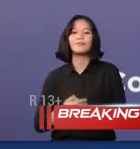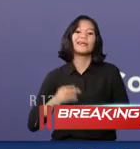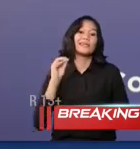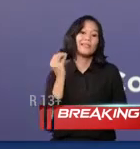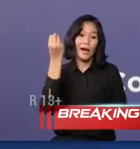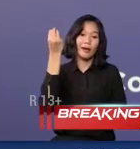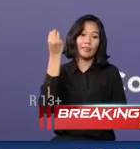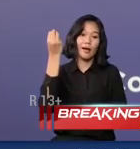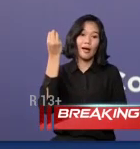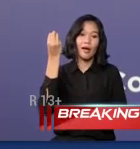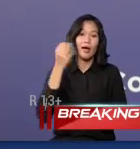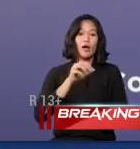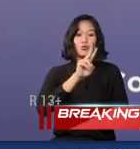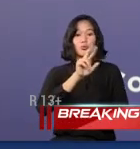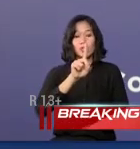Jakarta